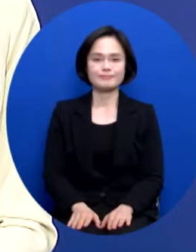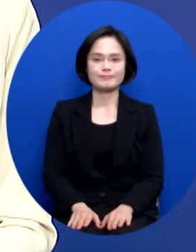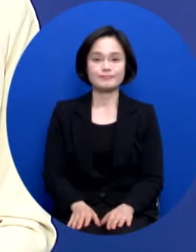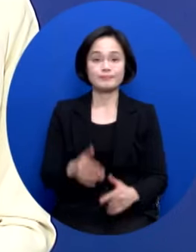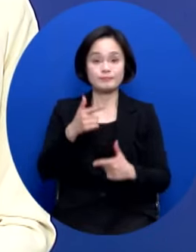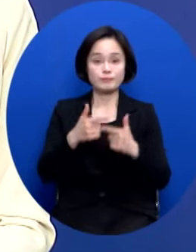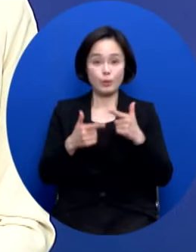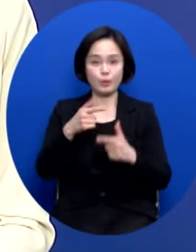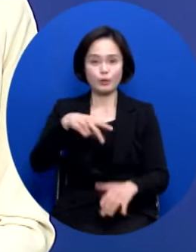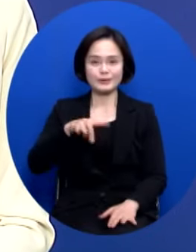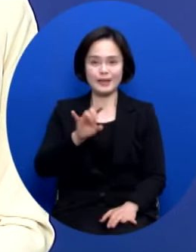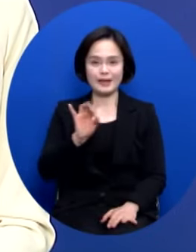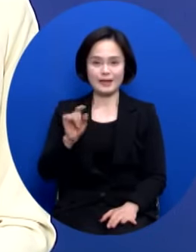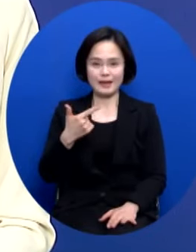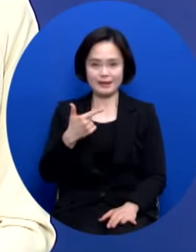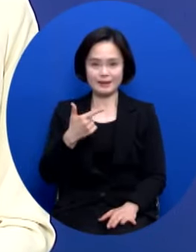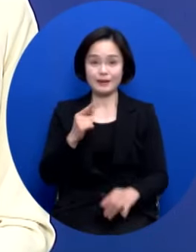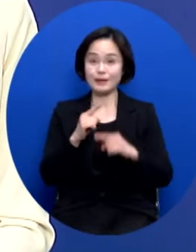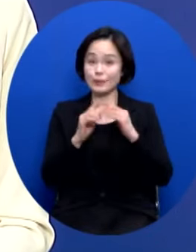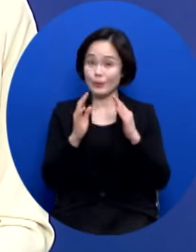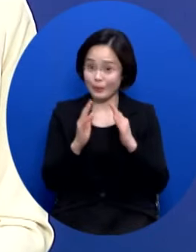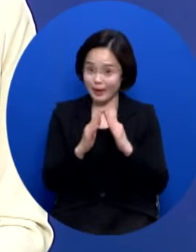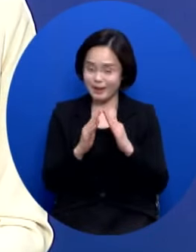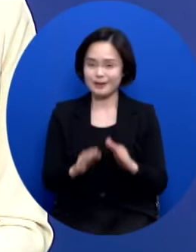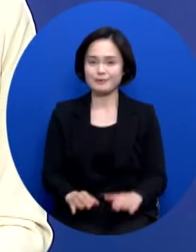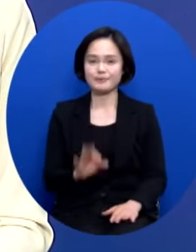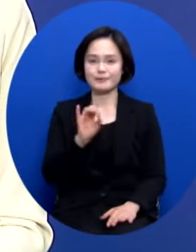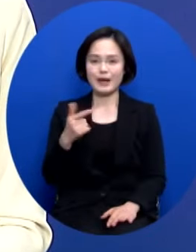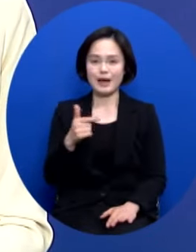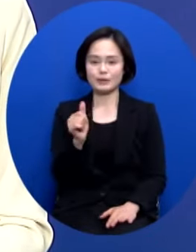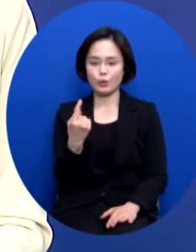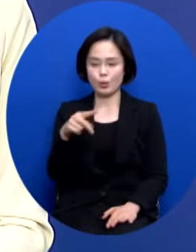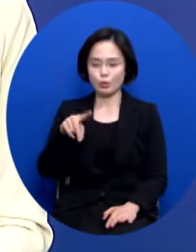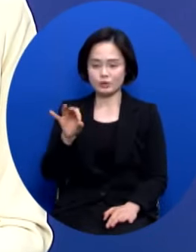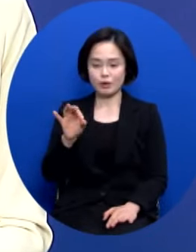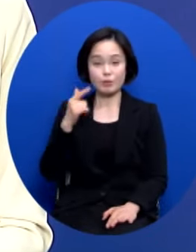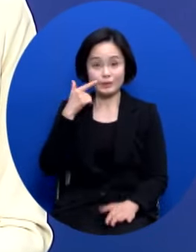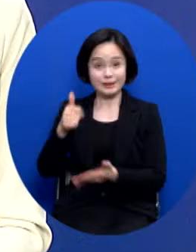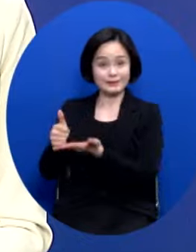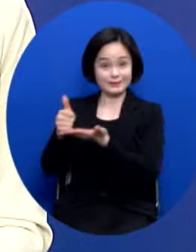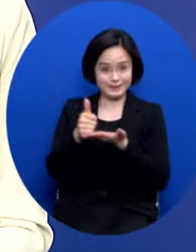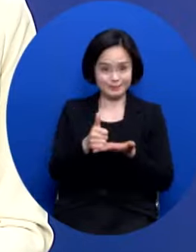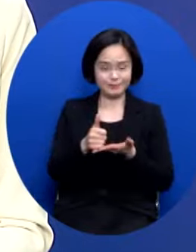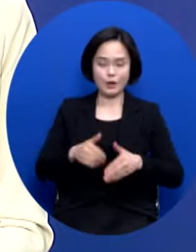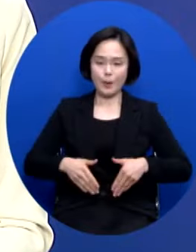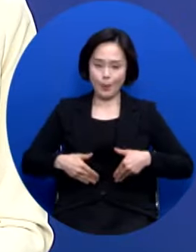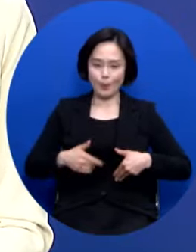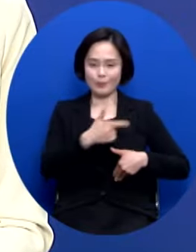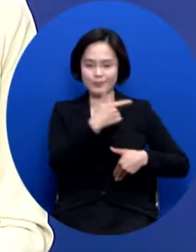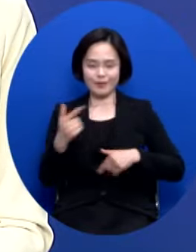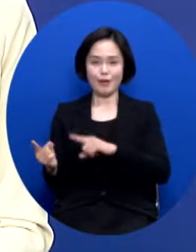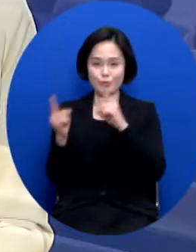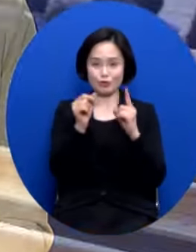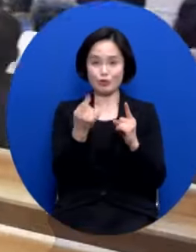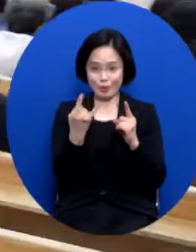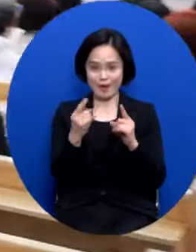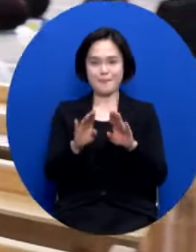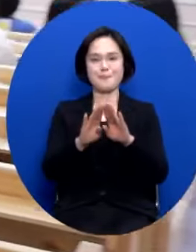목포 세안교회는 물맷돌교회 안호성 목사를 강사로 봄 대부흥성회를 열었습니다.